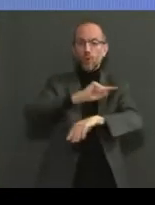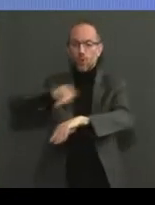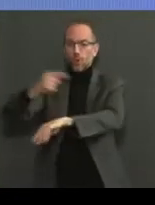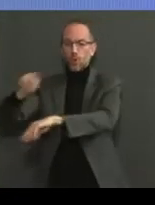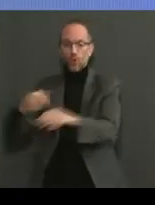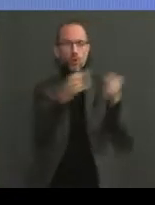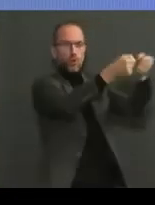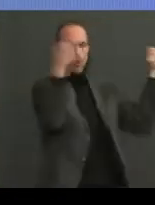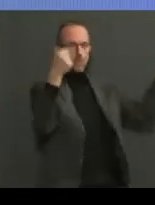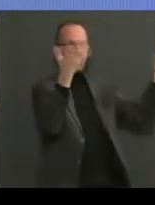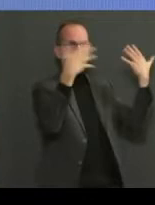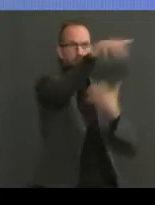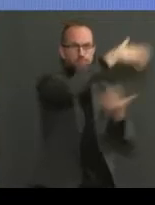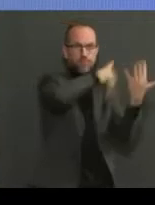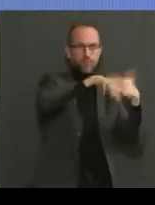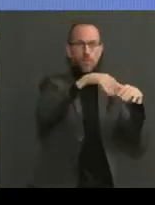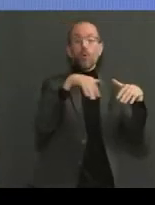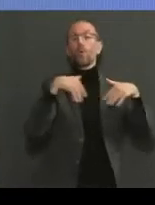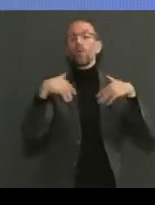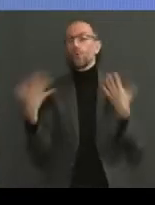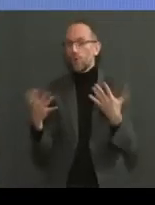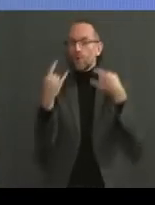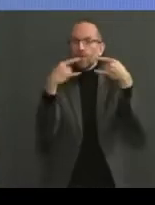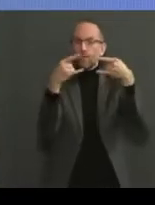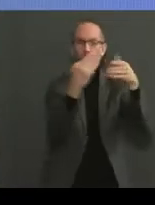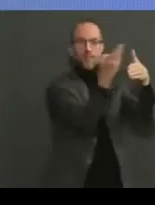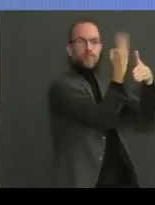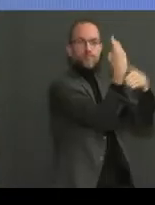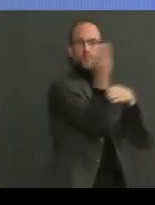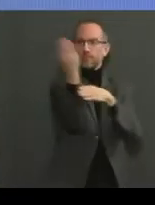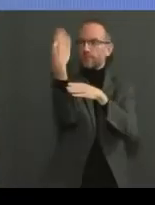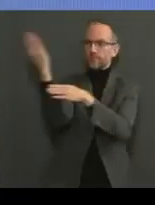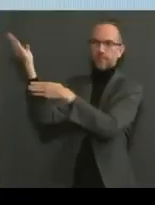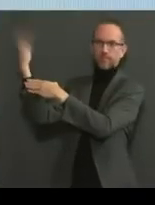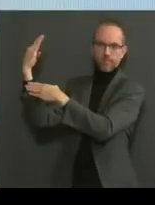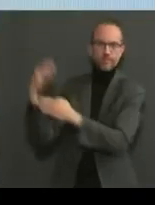placez plusieurs fenêtres en position inclinée.